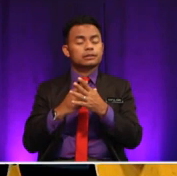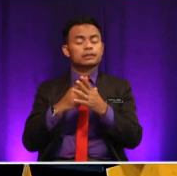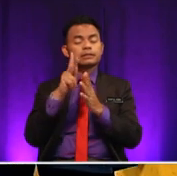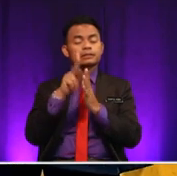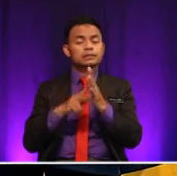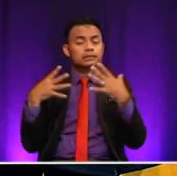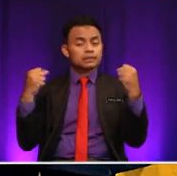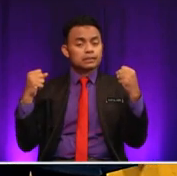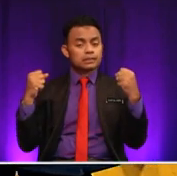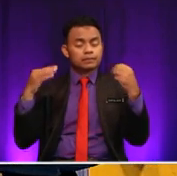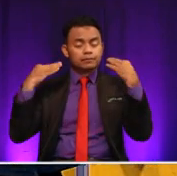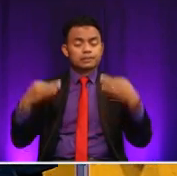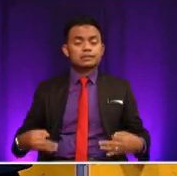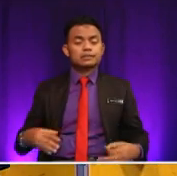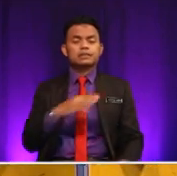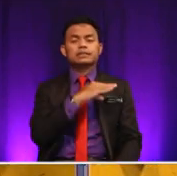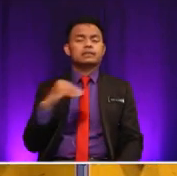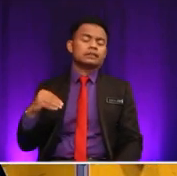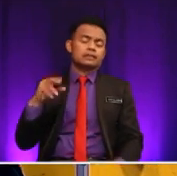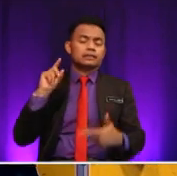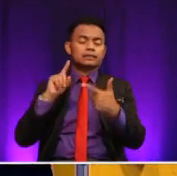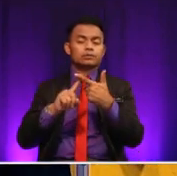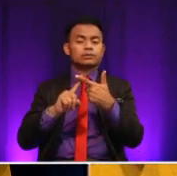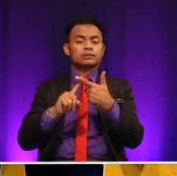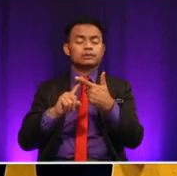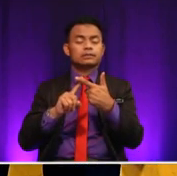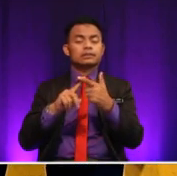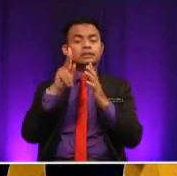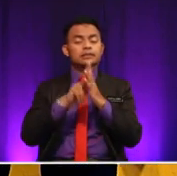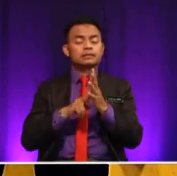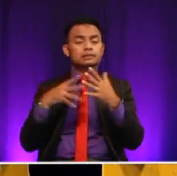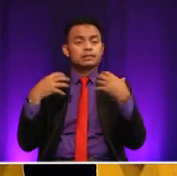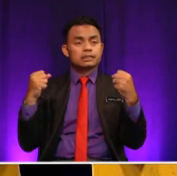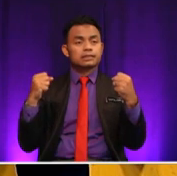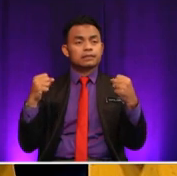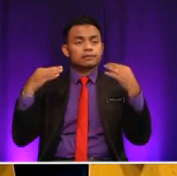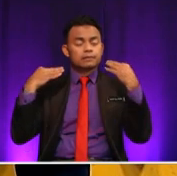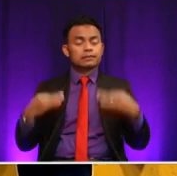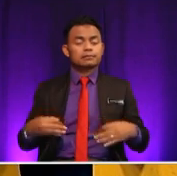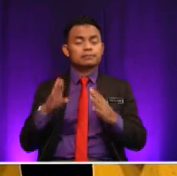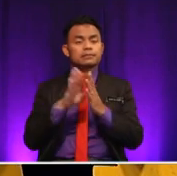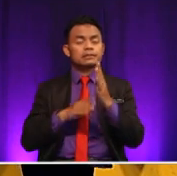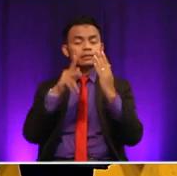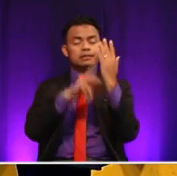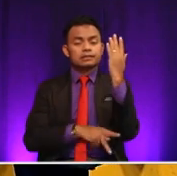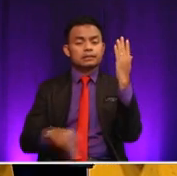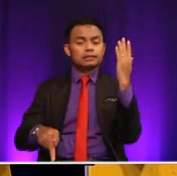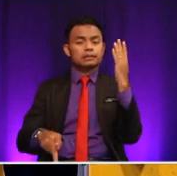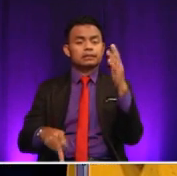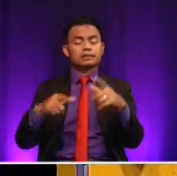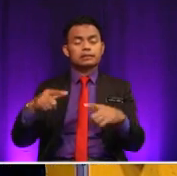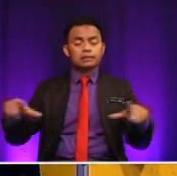kedua untuk memberi hal ujian untuk mengukur komponen kecerdasan fisika berdasarkan laporan moto oke